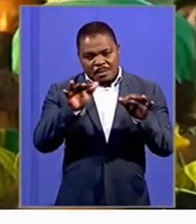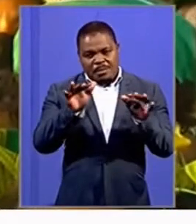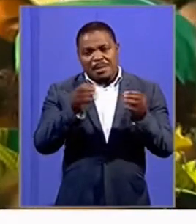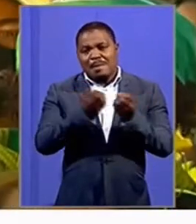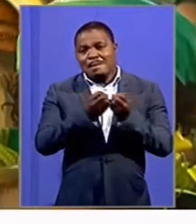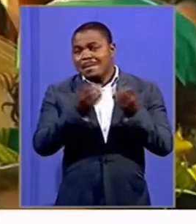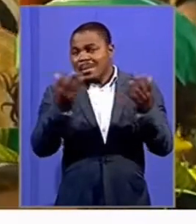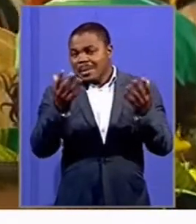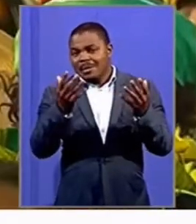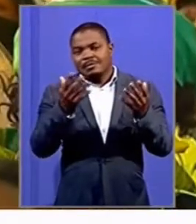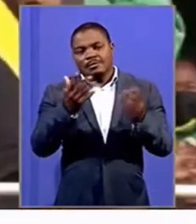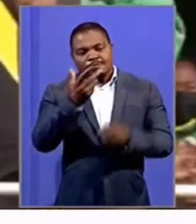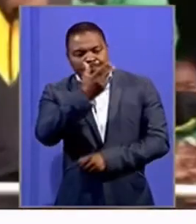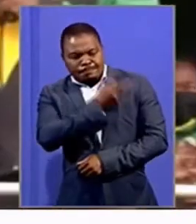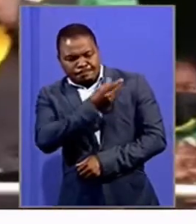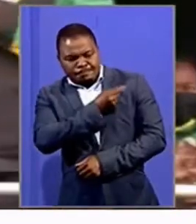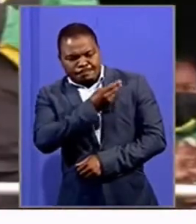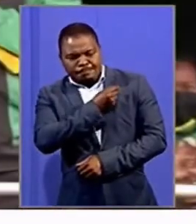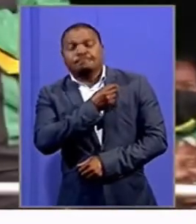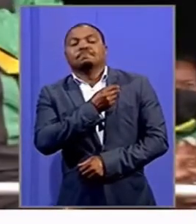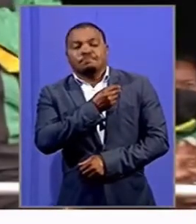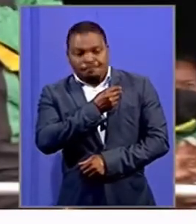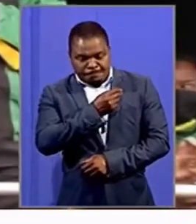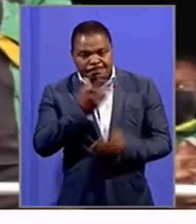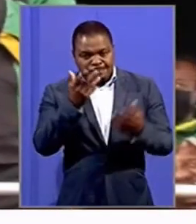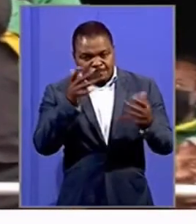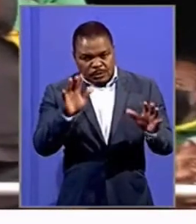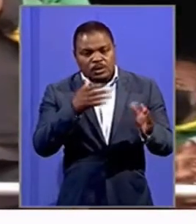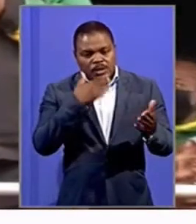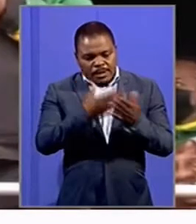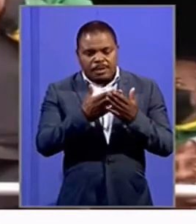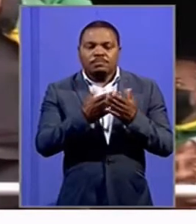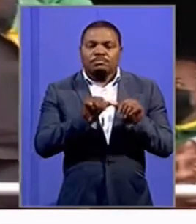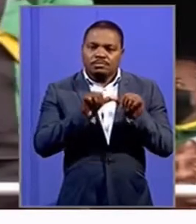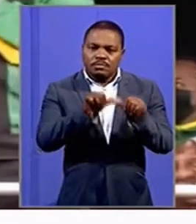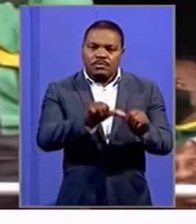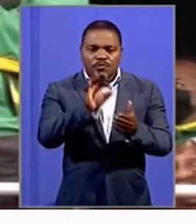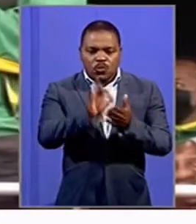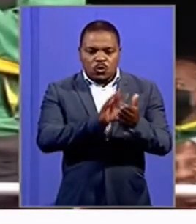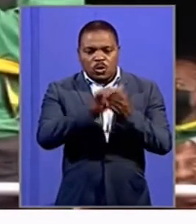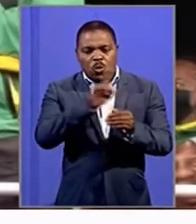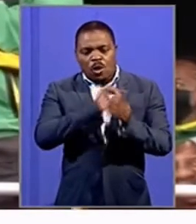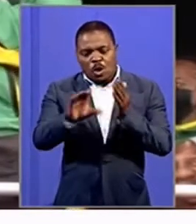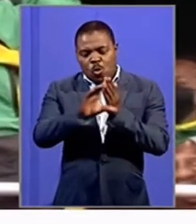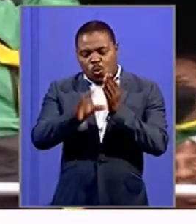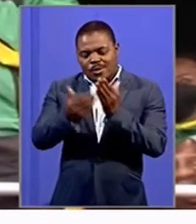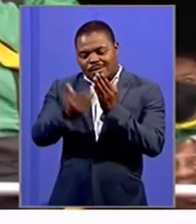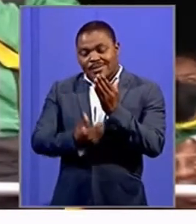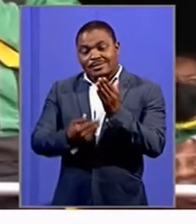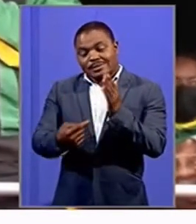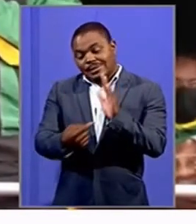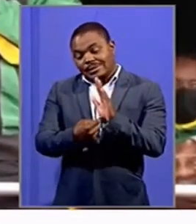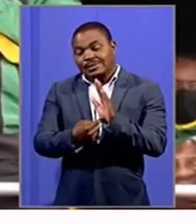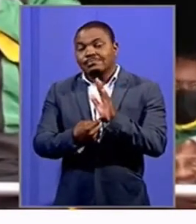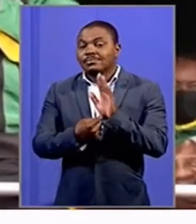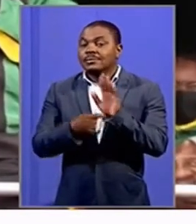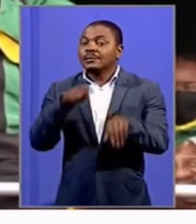nne vaccinated ba itse di tlamegile gore di etsagale within the constitutionally stipulated period.